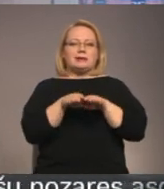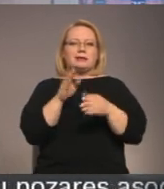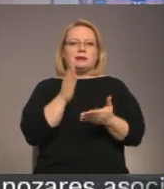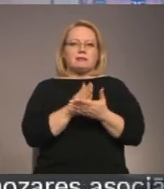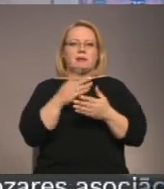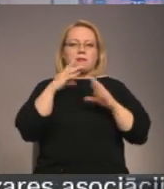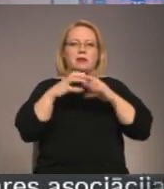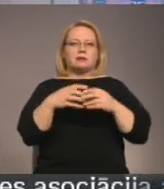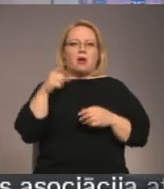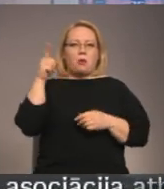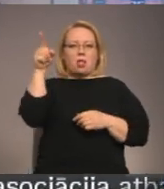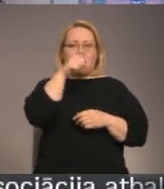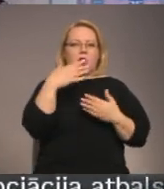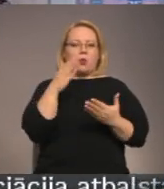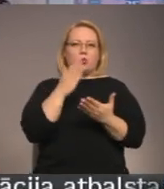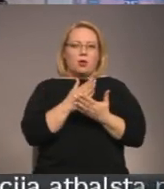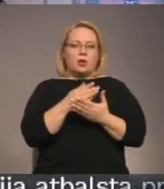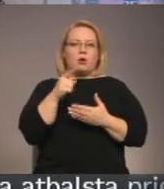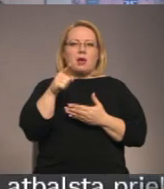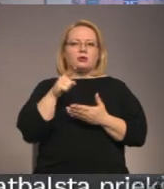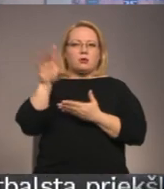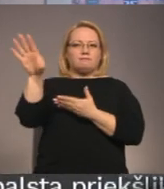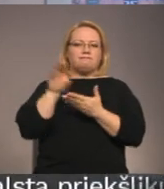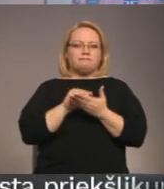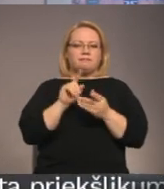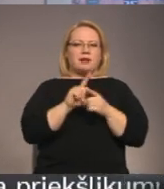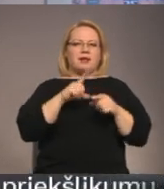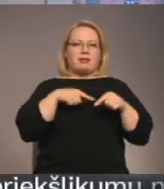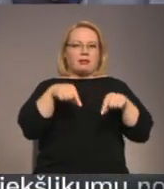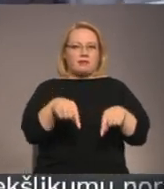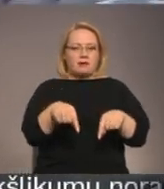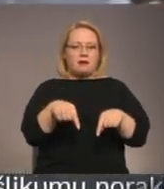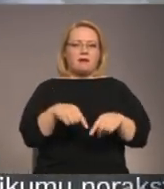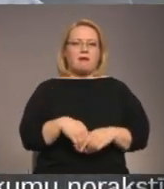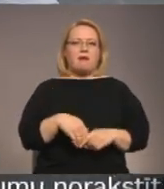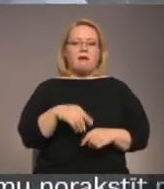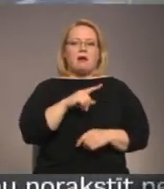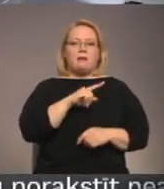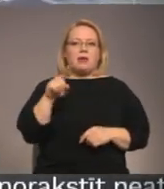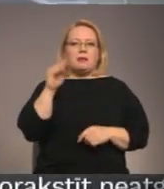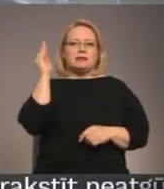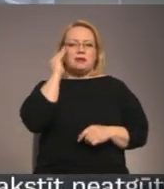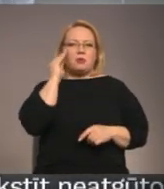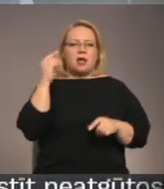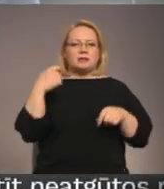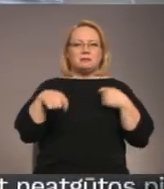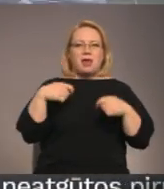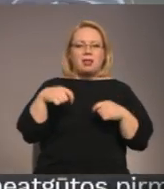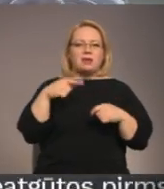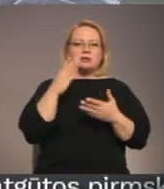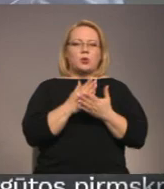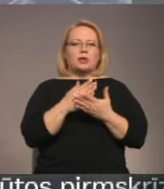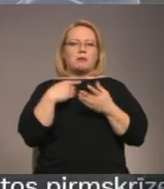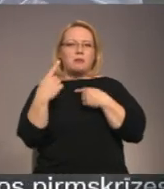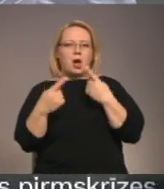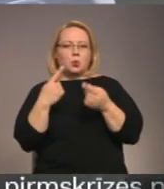esam to pielāgojuši Latvijas situācijai un Latvijas arī tādai slimnīcas infrastruktūrai. Pēc simulācijas spēles vienmēr seko pārrunas